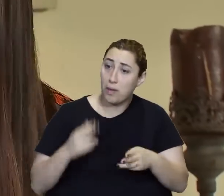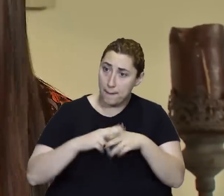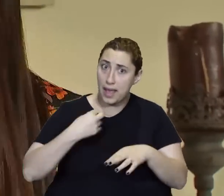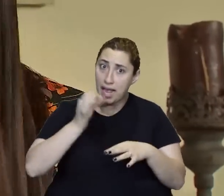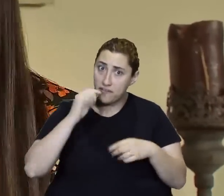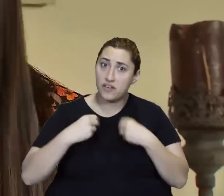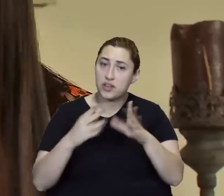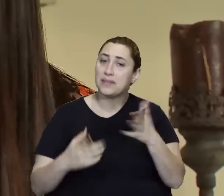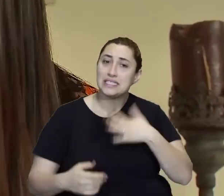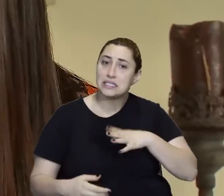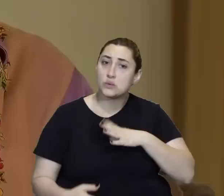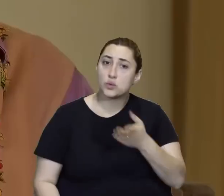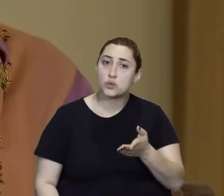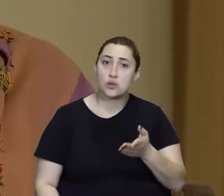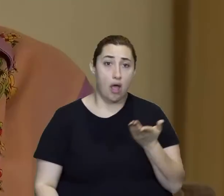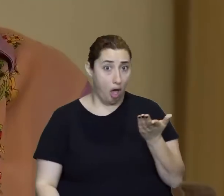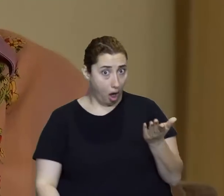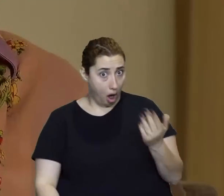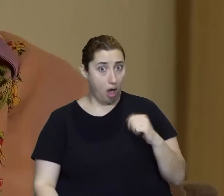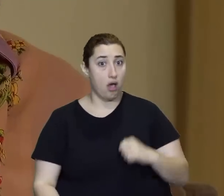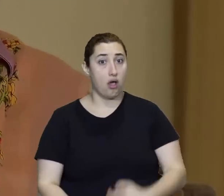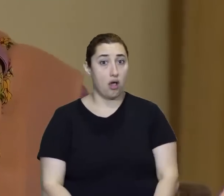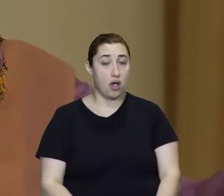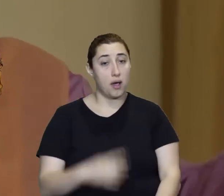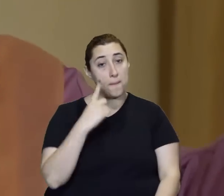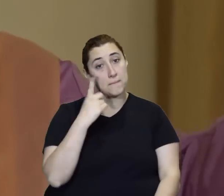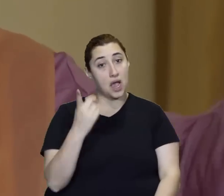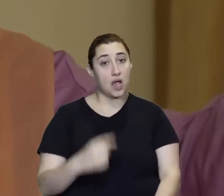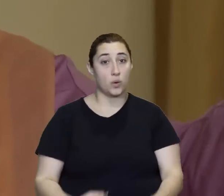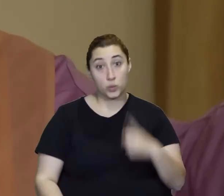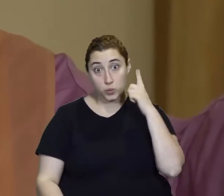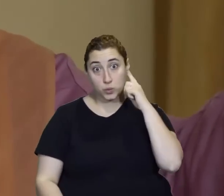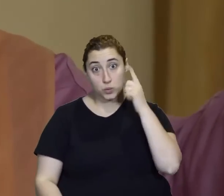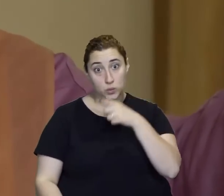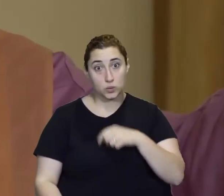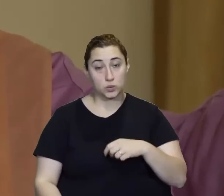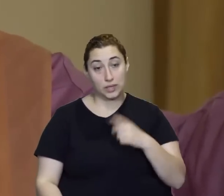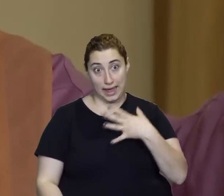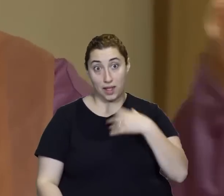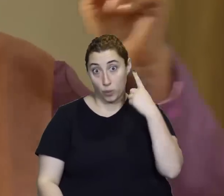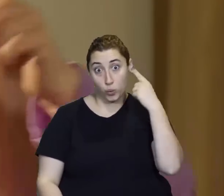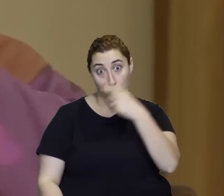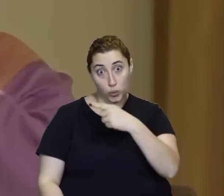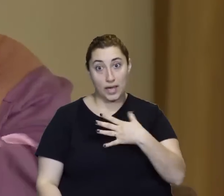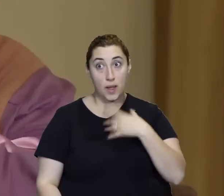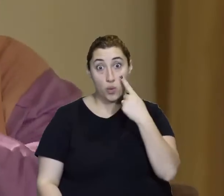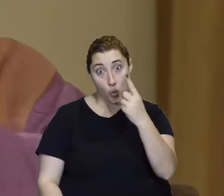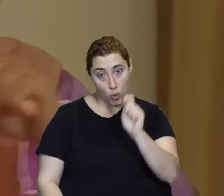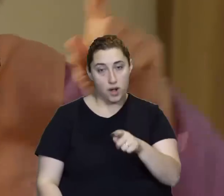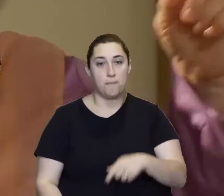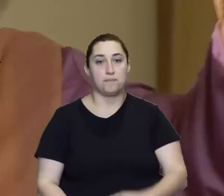Hemen yapayım, tamam, nasıl olsun kahven? Bak, duy. Kulaklarınla duy, gözlerinle